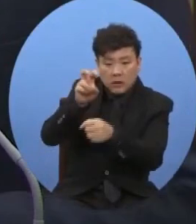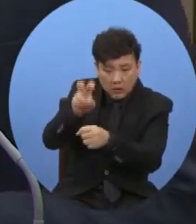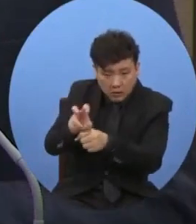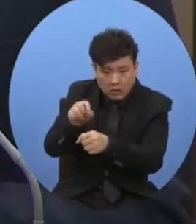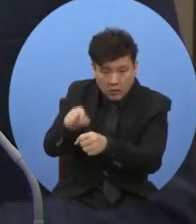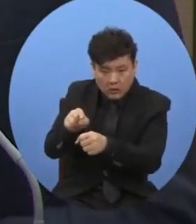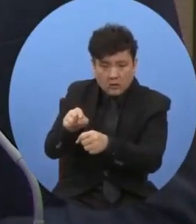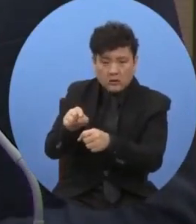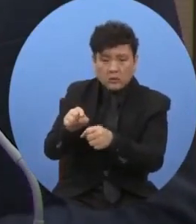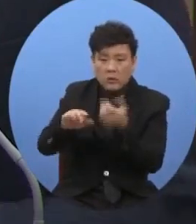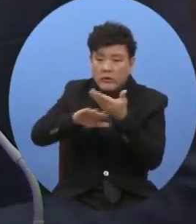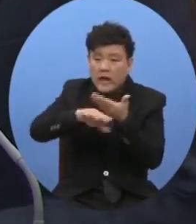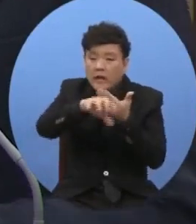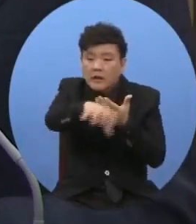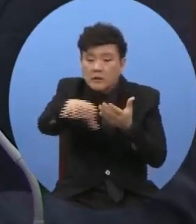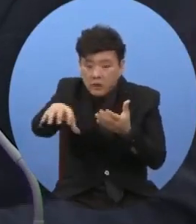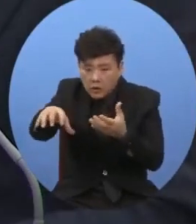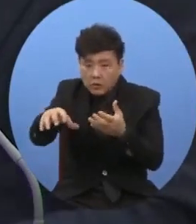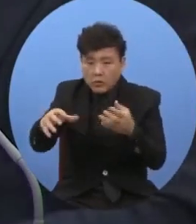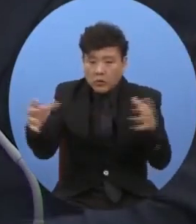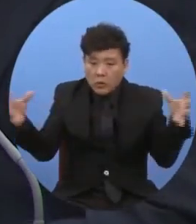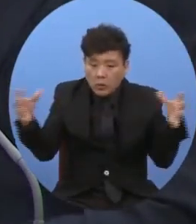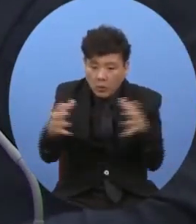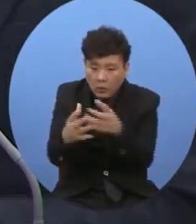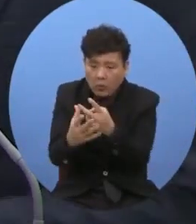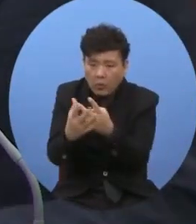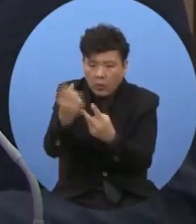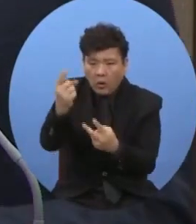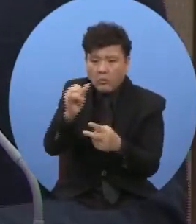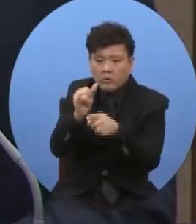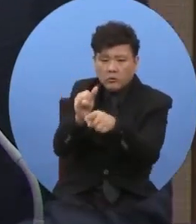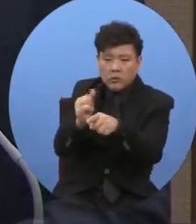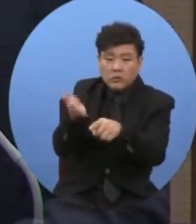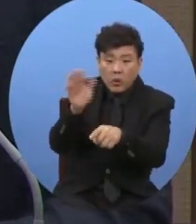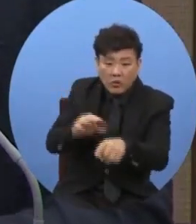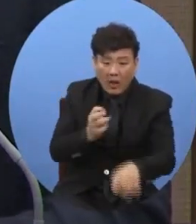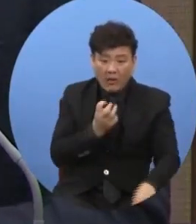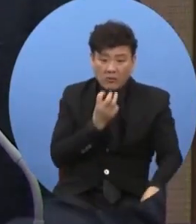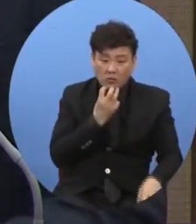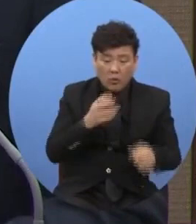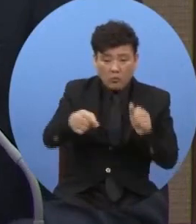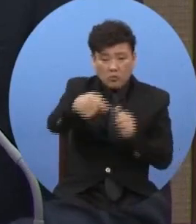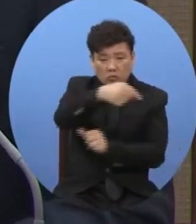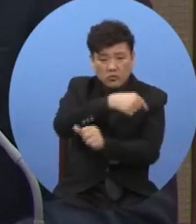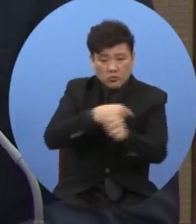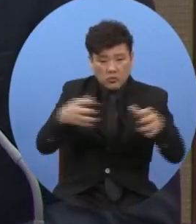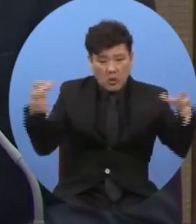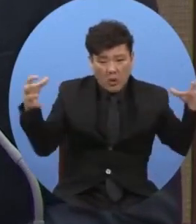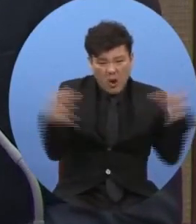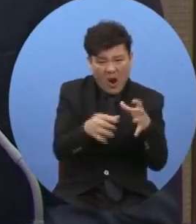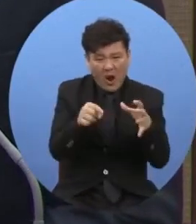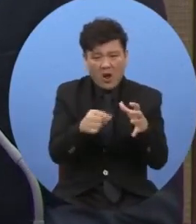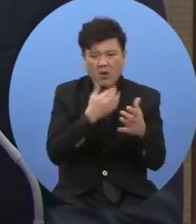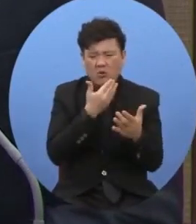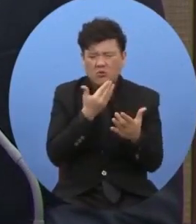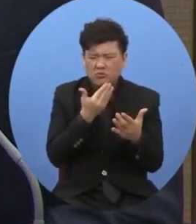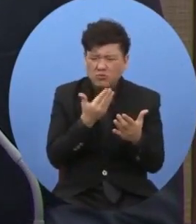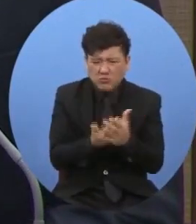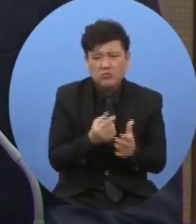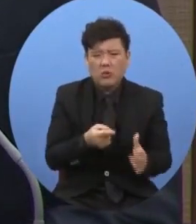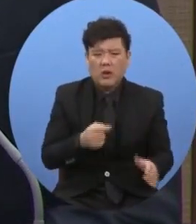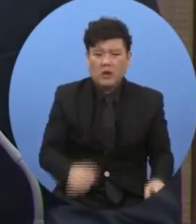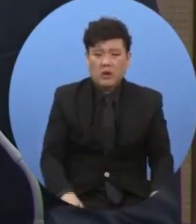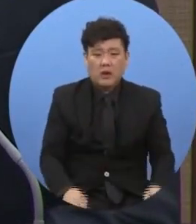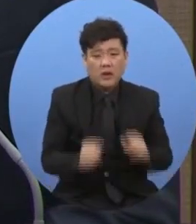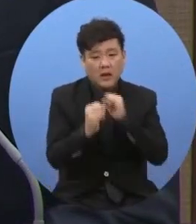이렇게 통합이 됐어요. 좀 잘 된 케이스라고 보고 있죠. 그런데 이 수도권 메가시티는 정말 이거 중차대한 사안 아닙니까? 뭐 이제